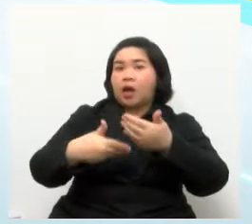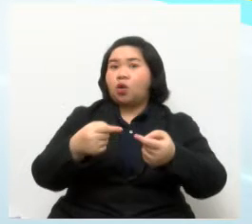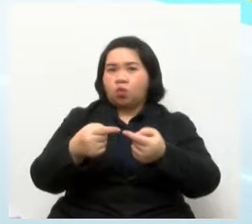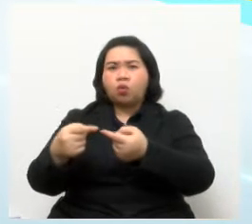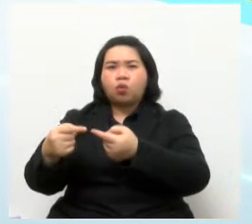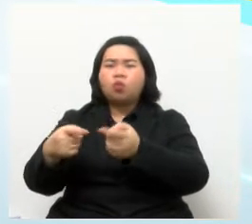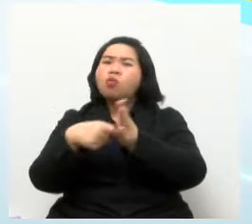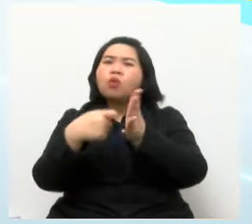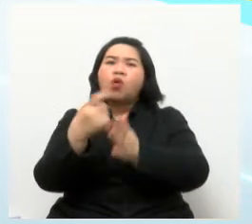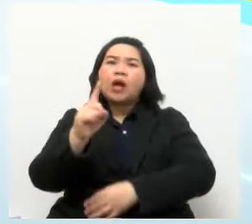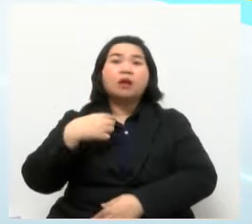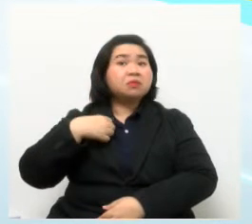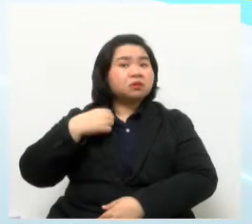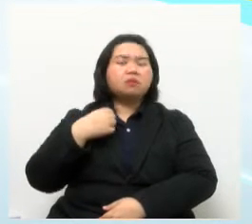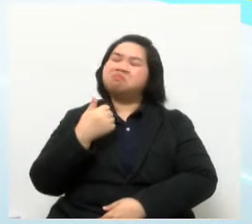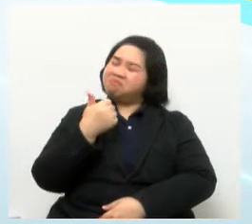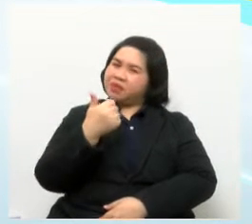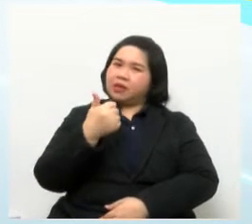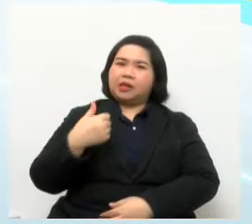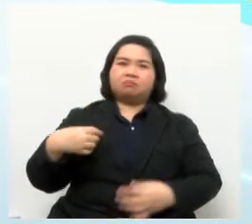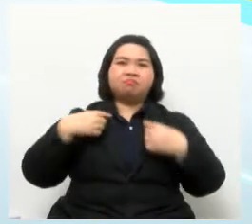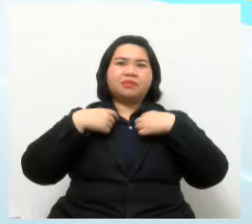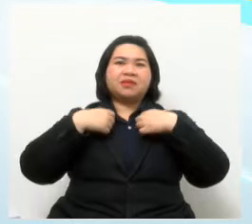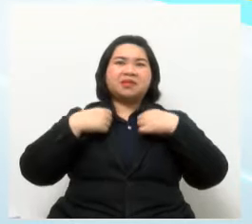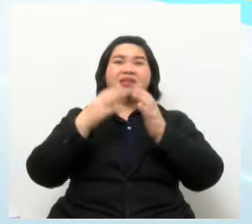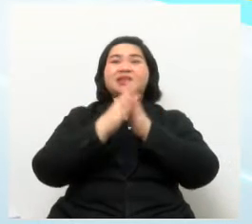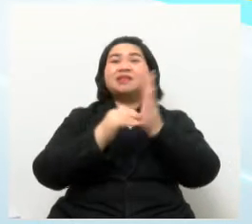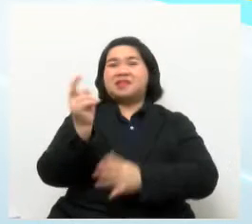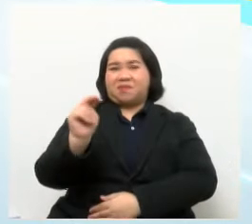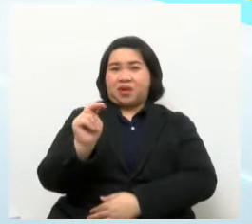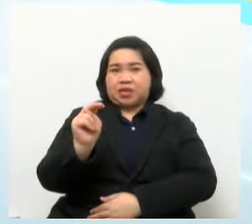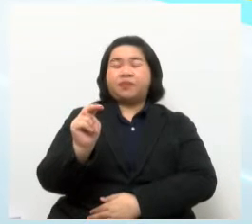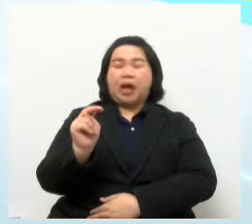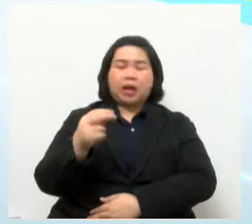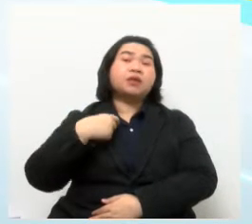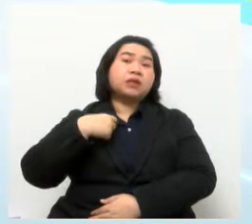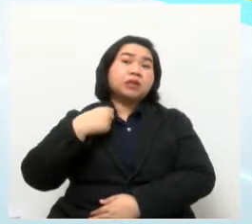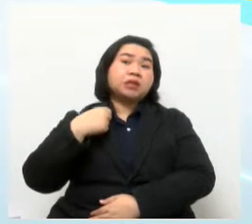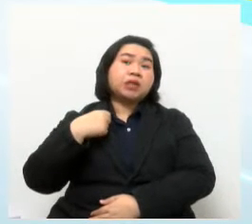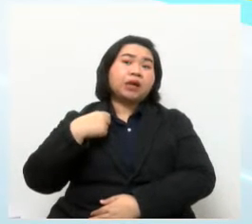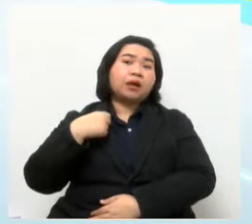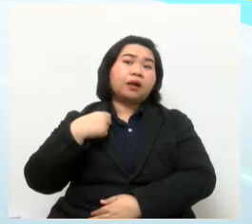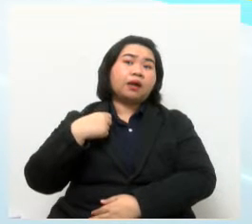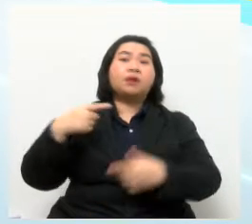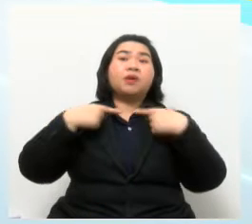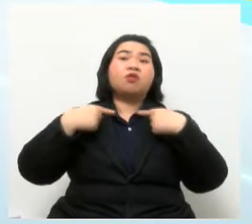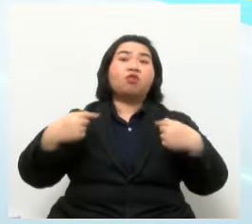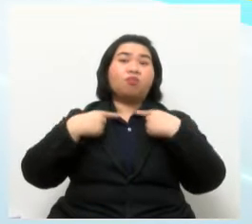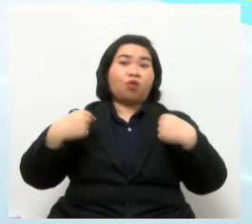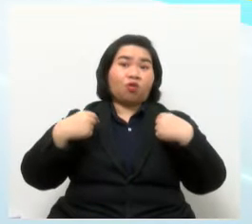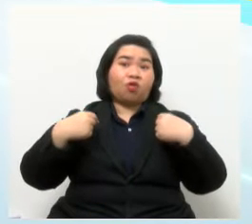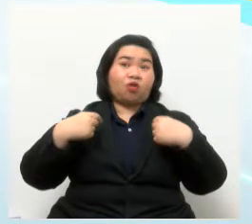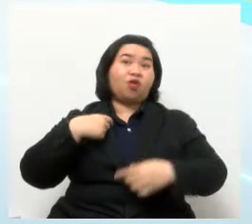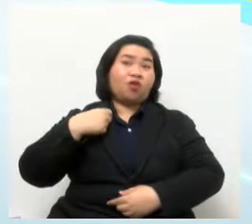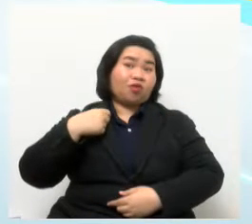พราะอะไรคะเพราะว่าเสื้อเขาใส่ดีจริงๆวันนี้มาเป็นสีกรมนะคะซึ่งจริงแล้วเนี่ยเสื้อที่เป็นเขาเรียกเสื้อโปโลนะคะเป็นเสื้อโ